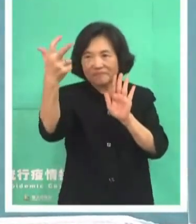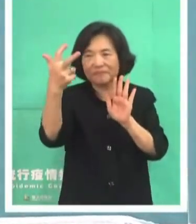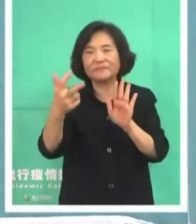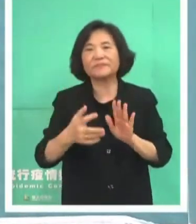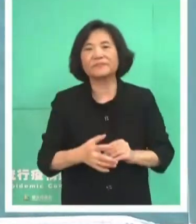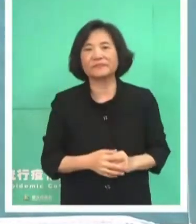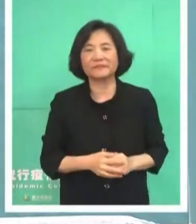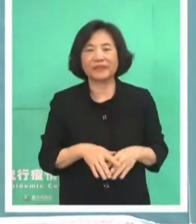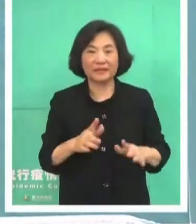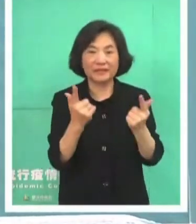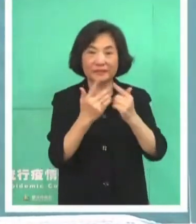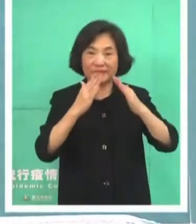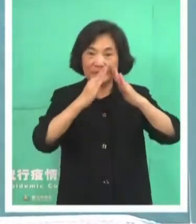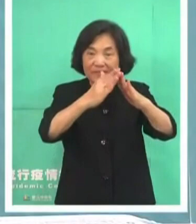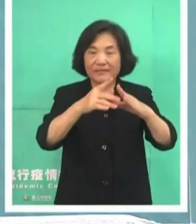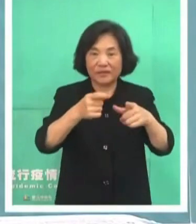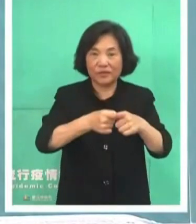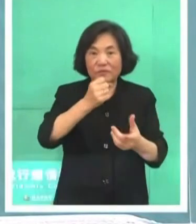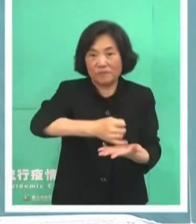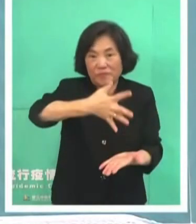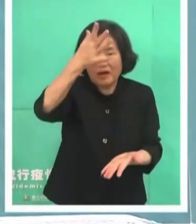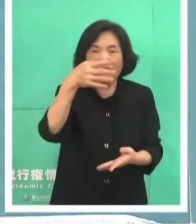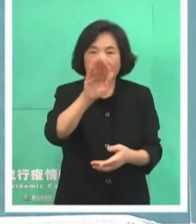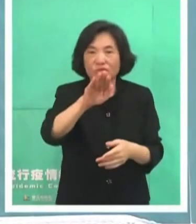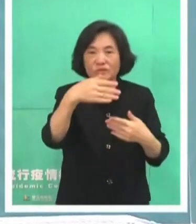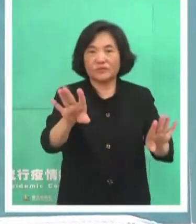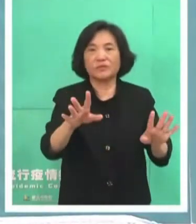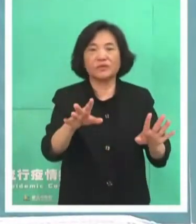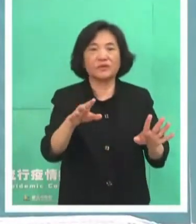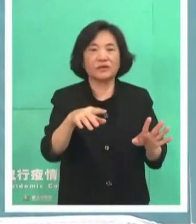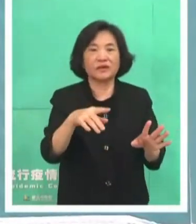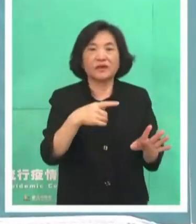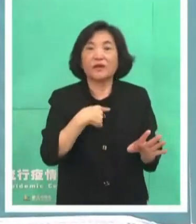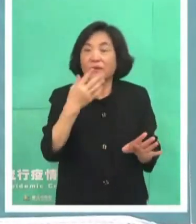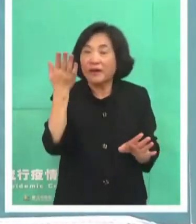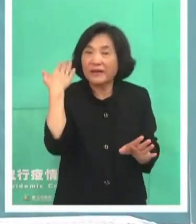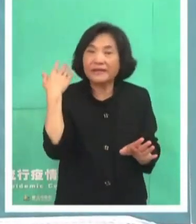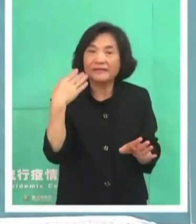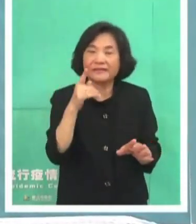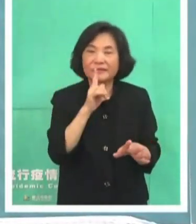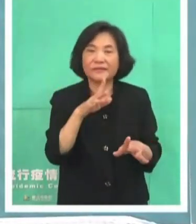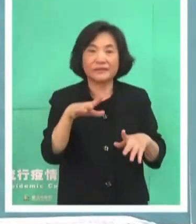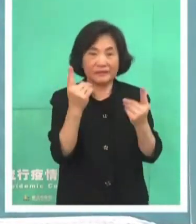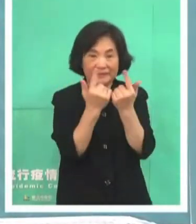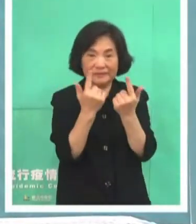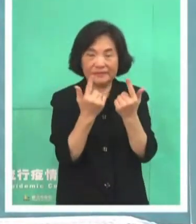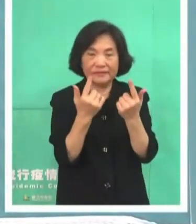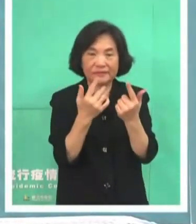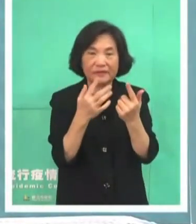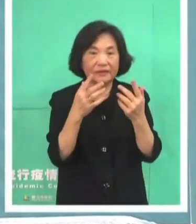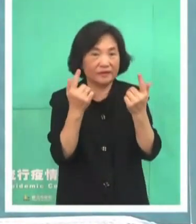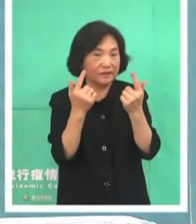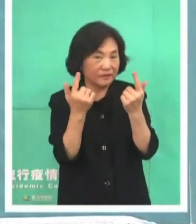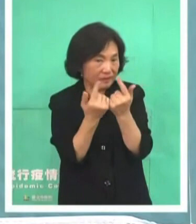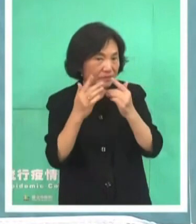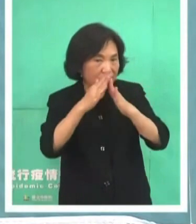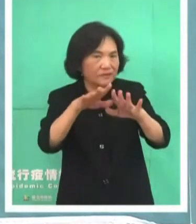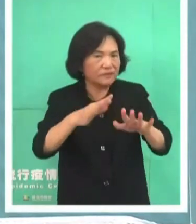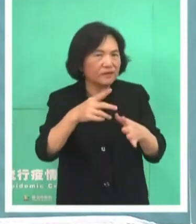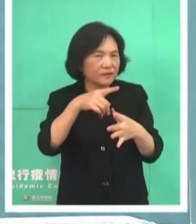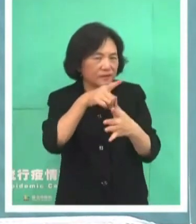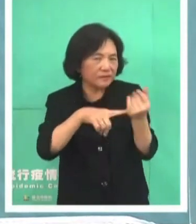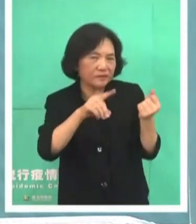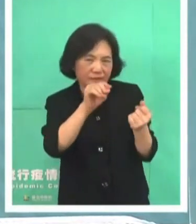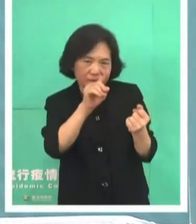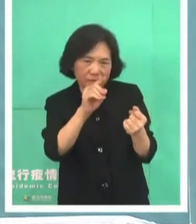目前台北市还在盖的公宅哦，9000多户。我以前就讲过台北的公宅就是随时维持10000户的状态下往前进，